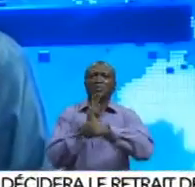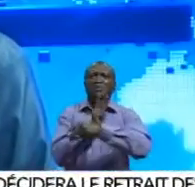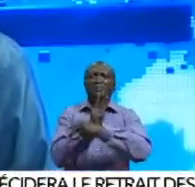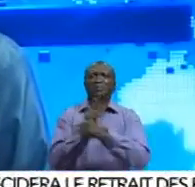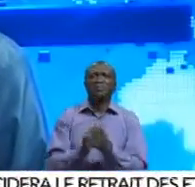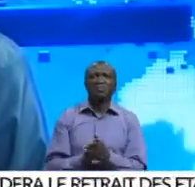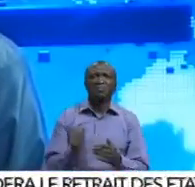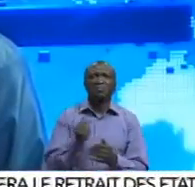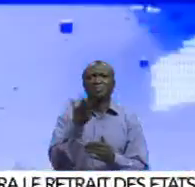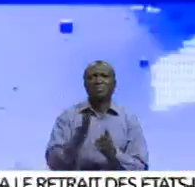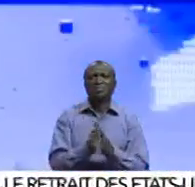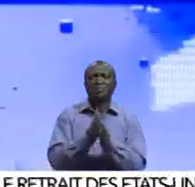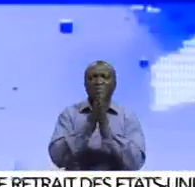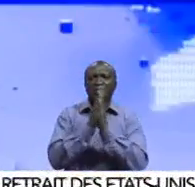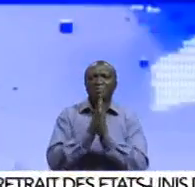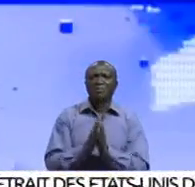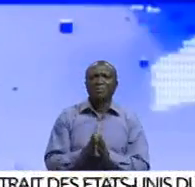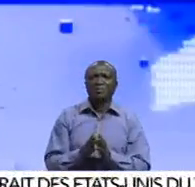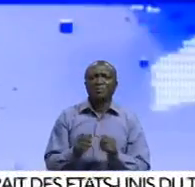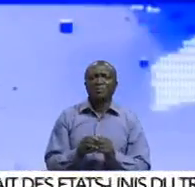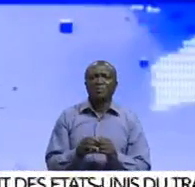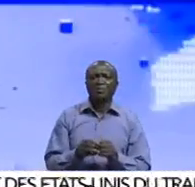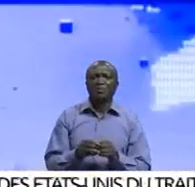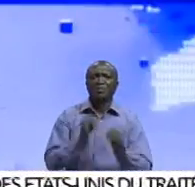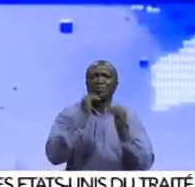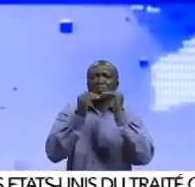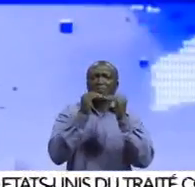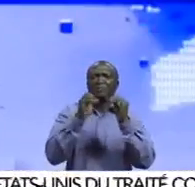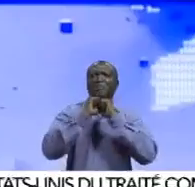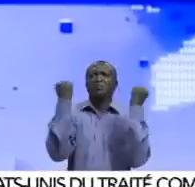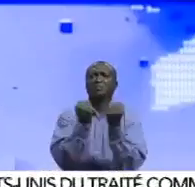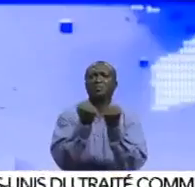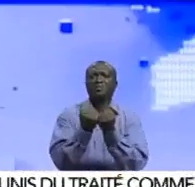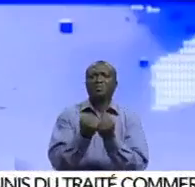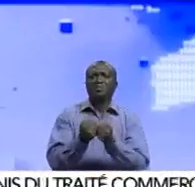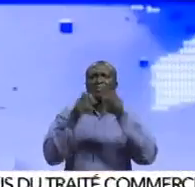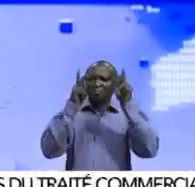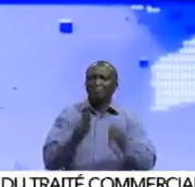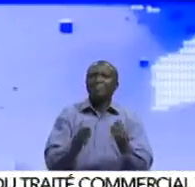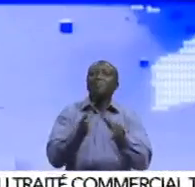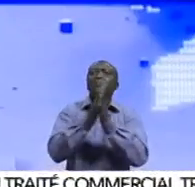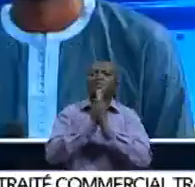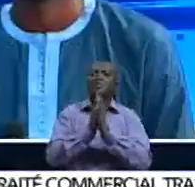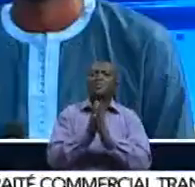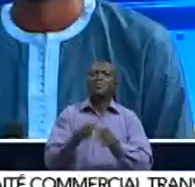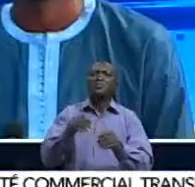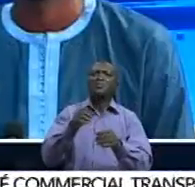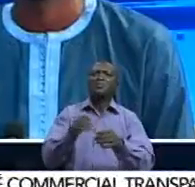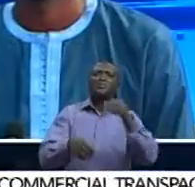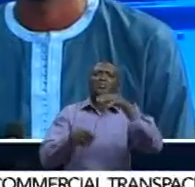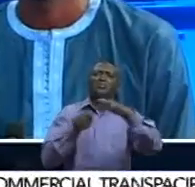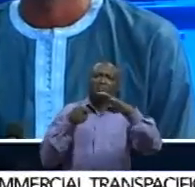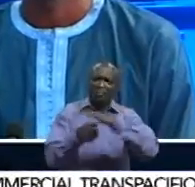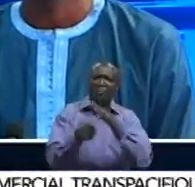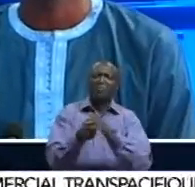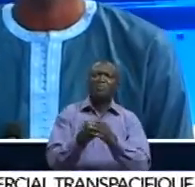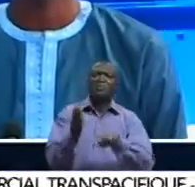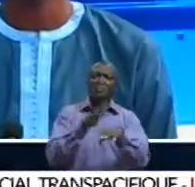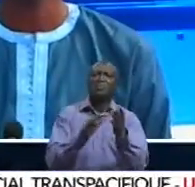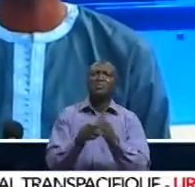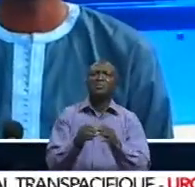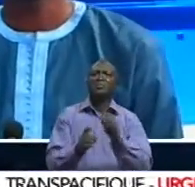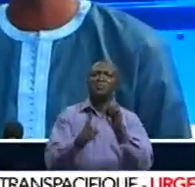prévention une demande pressente au niveau social les les gens réclament la peine de mort quelle est la position de amnestie internationale